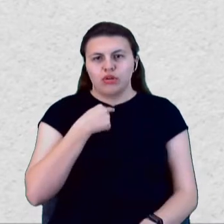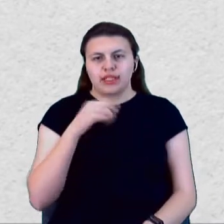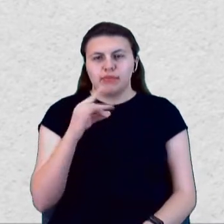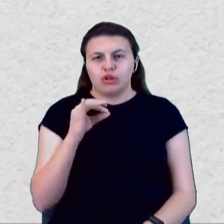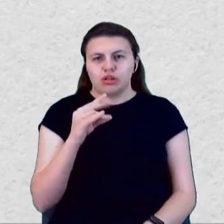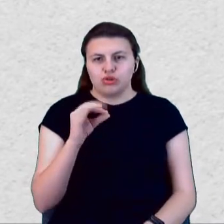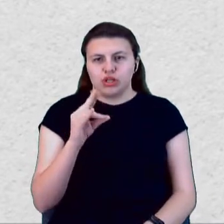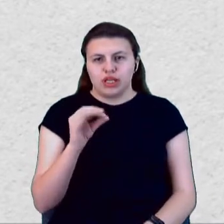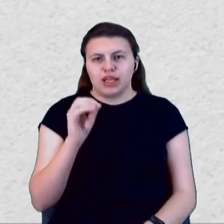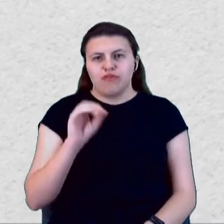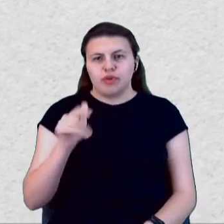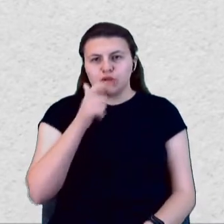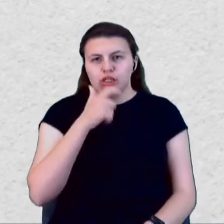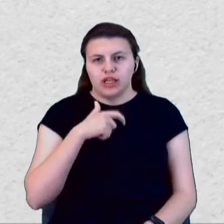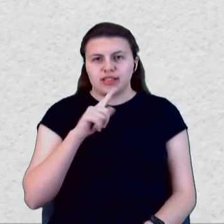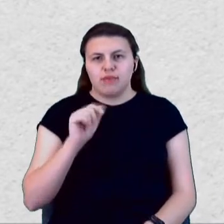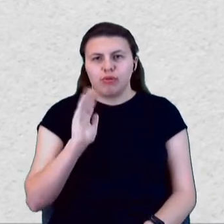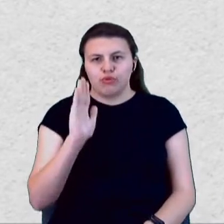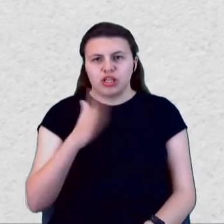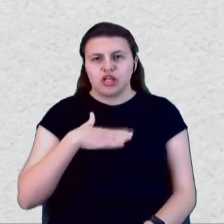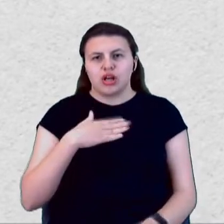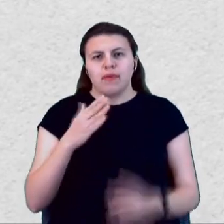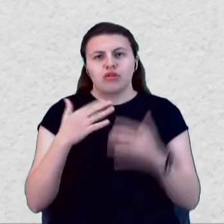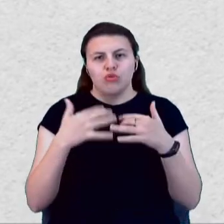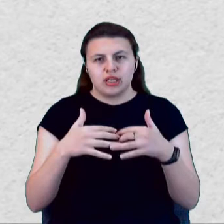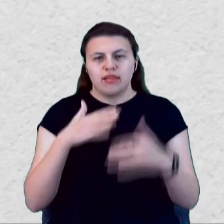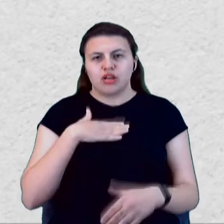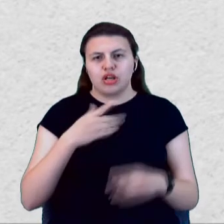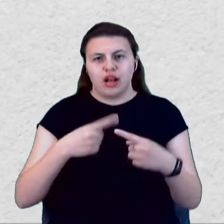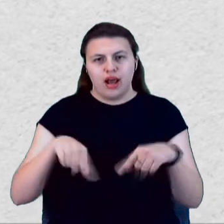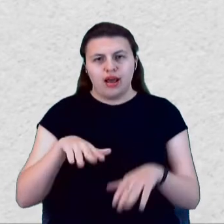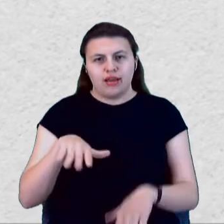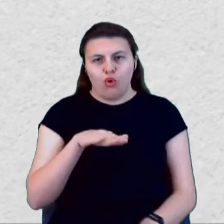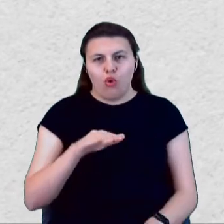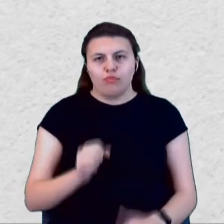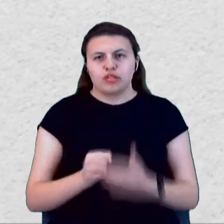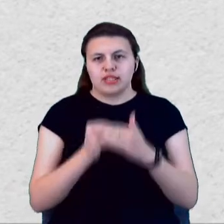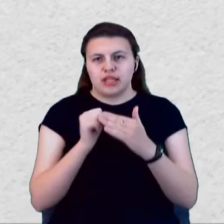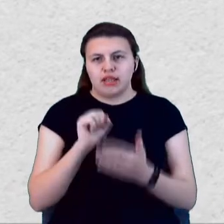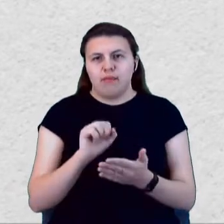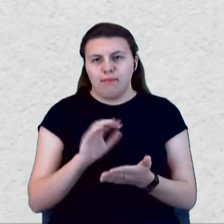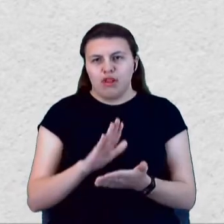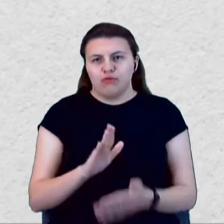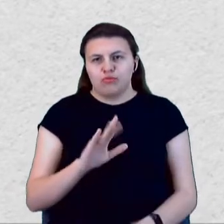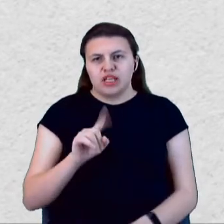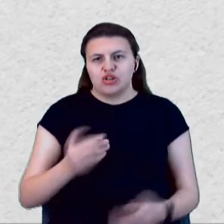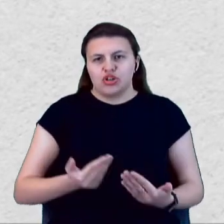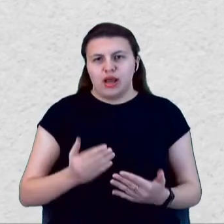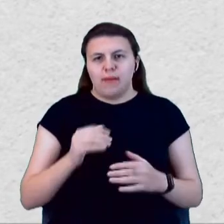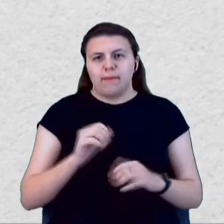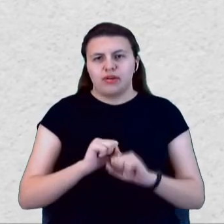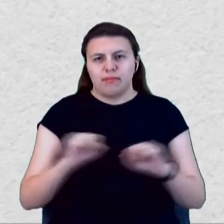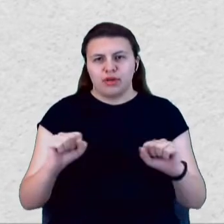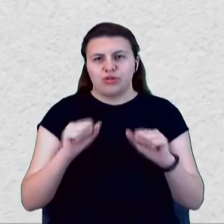Сокира», «Європейська солідарність», «За майбутнє», «Наш Краматорськ», «Наш край», «Опозиційна платформа за життя», «Партія миру та розвитку»,